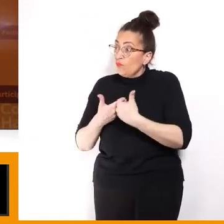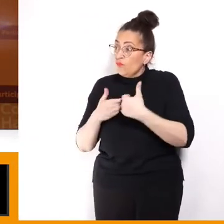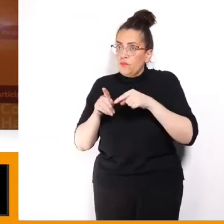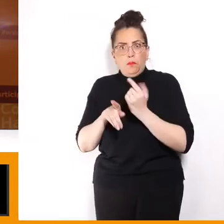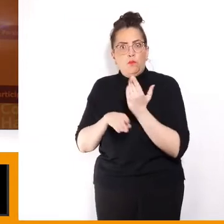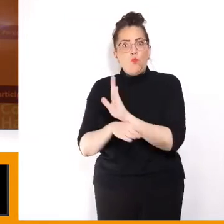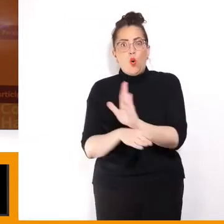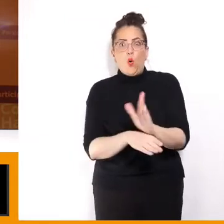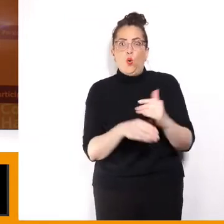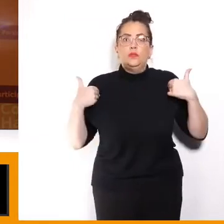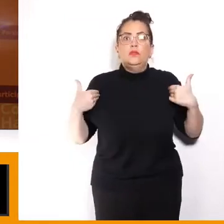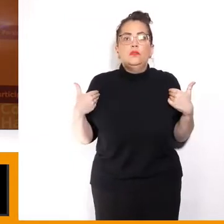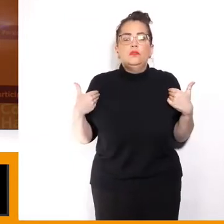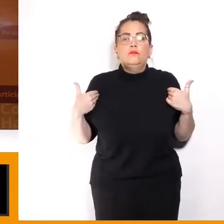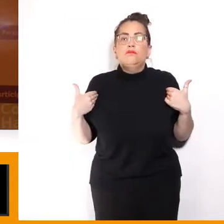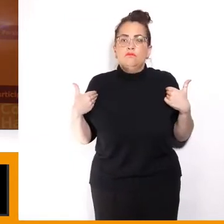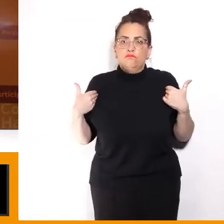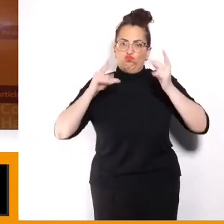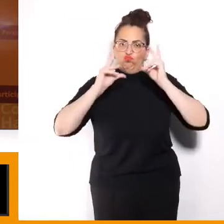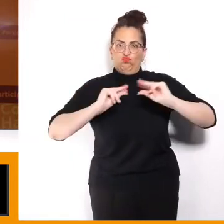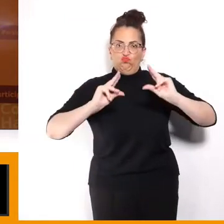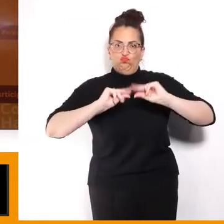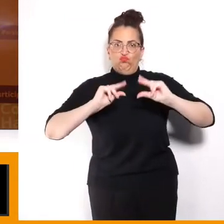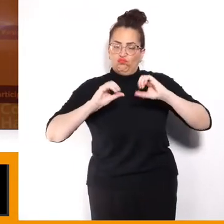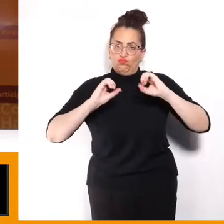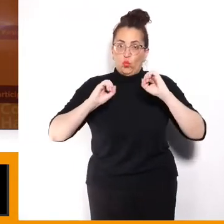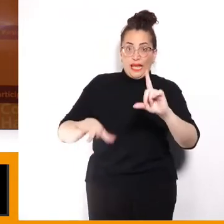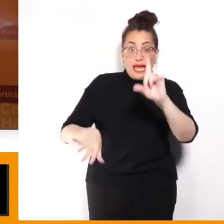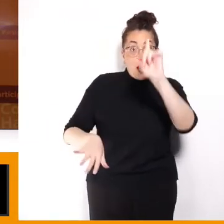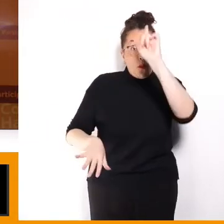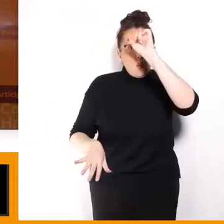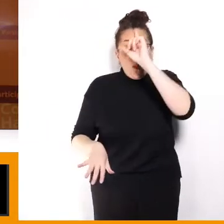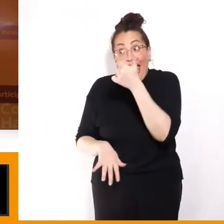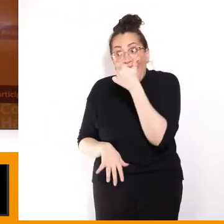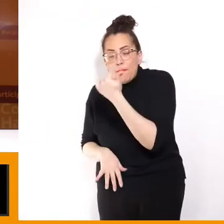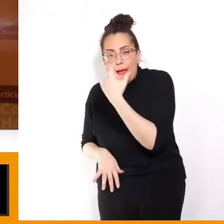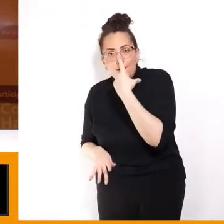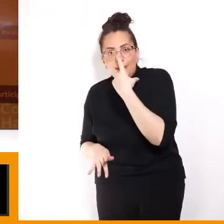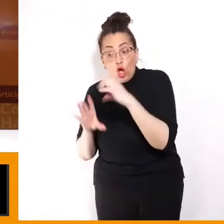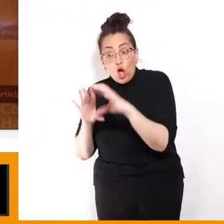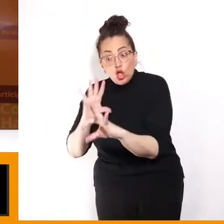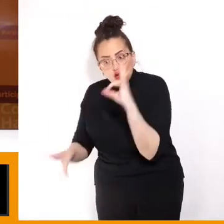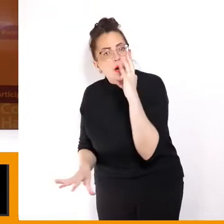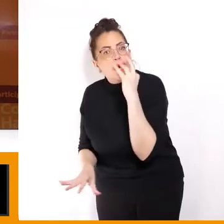qu'elle a considéré que c'était un objet essentiel dans la construction de la campagne